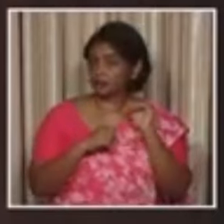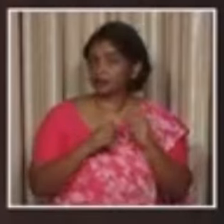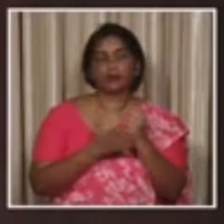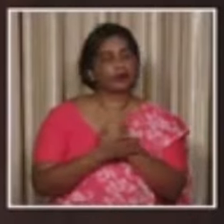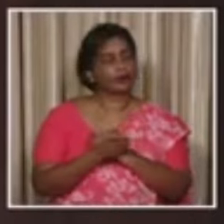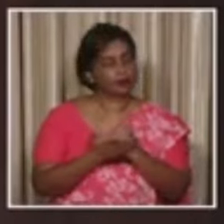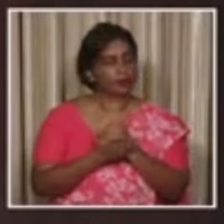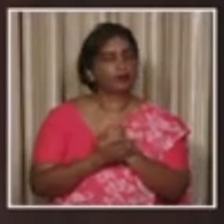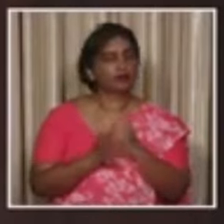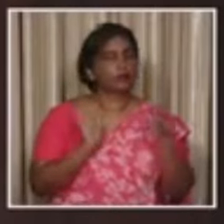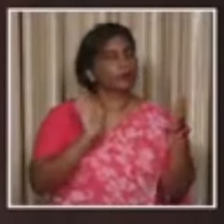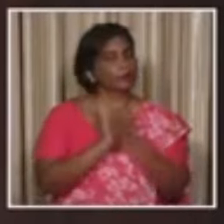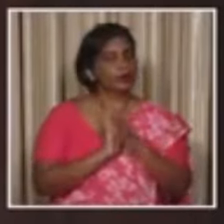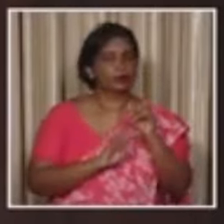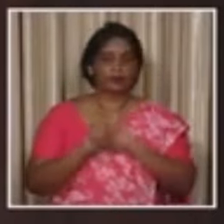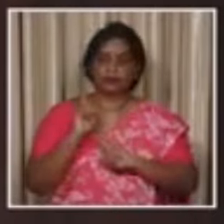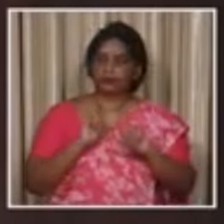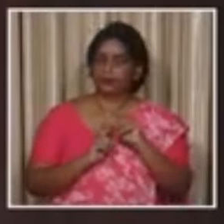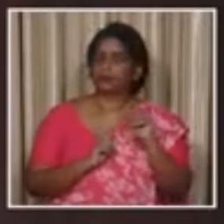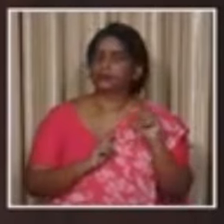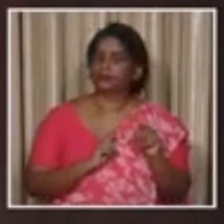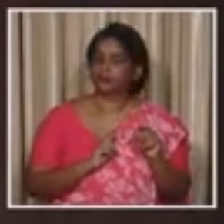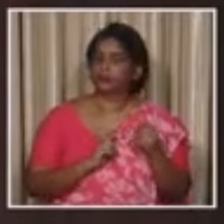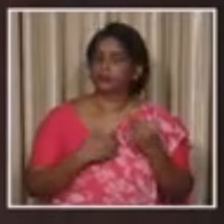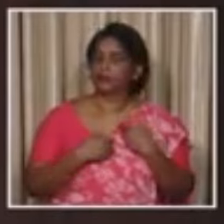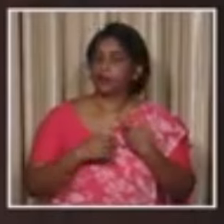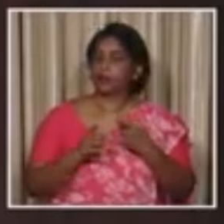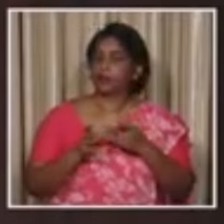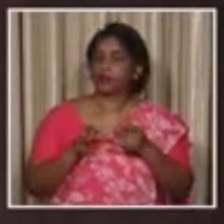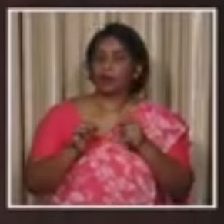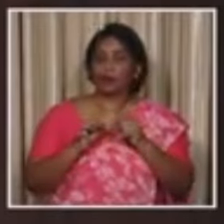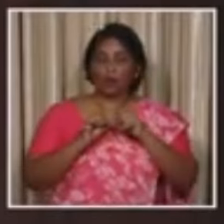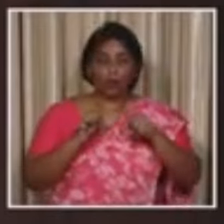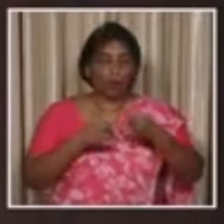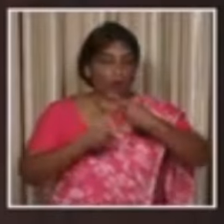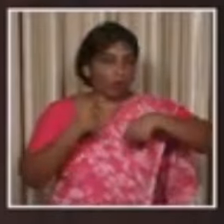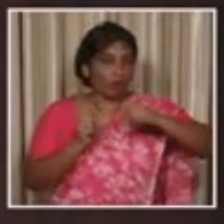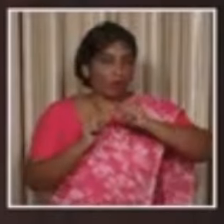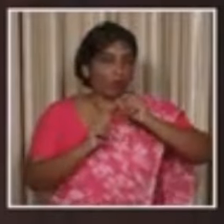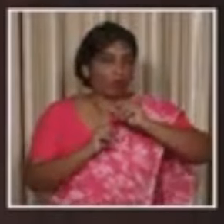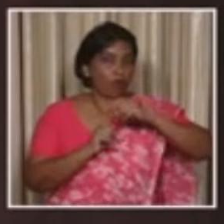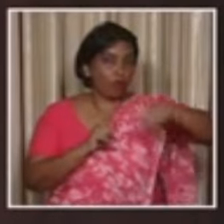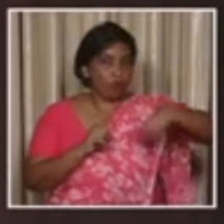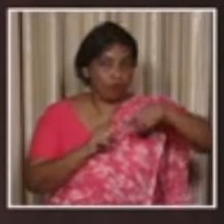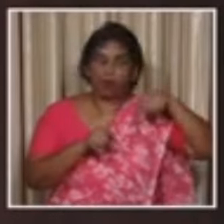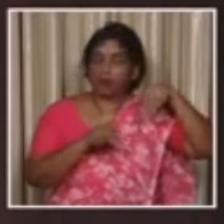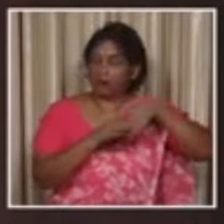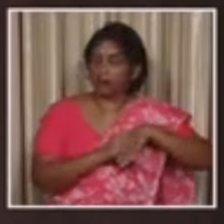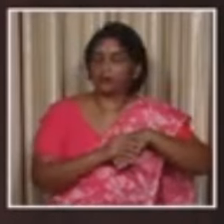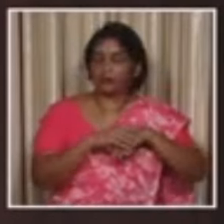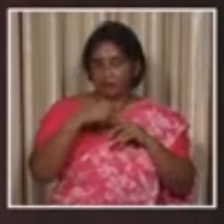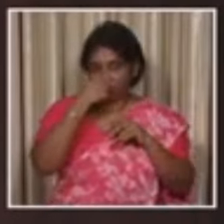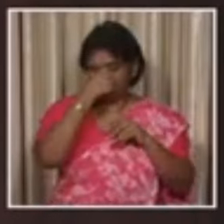සියලුම සංගම් එක්ක සාකච්ඡා කරලා අපේ පූල්ස් වල තියෙන අපේ හදලා තියෙනවා